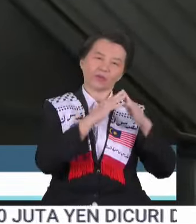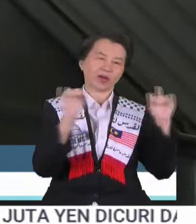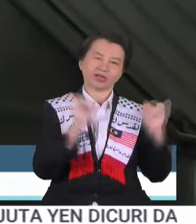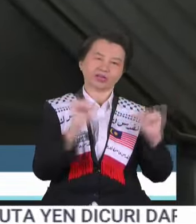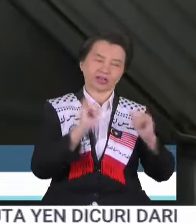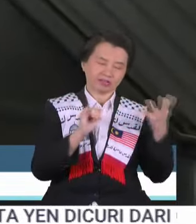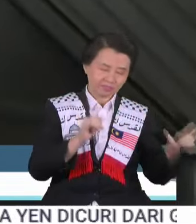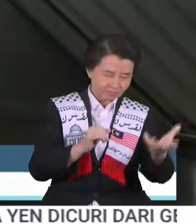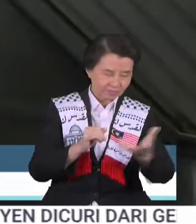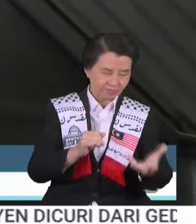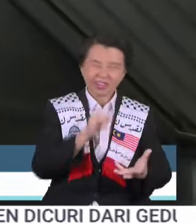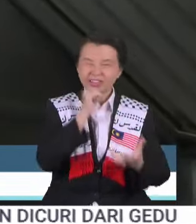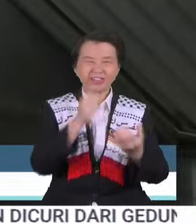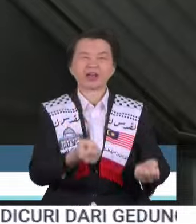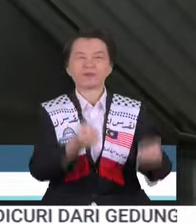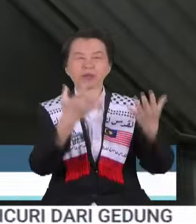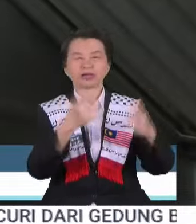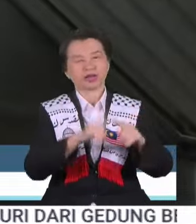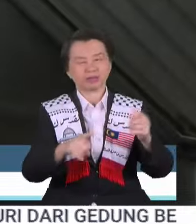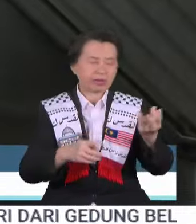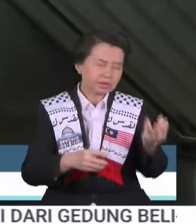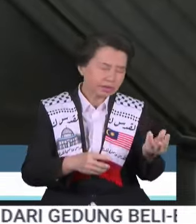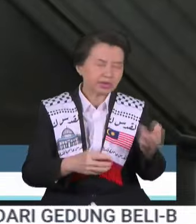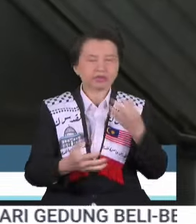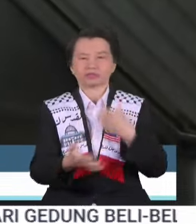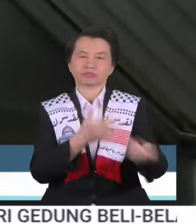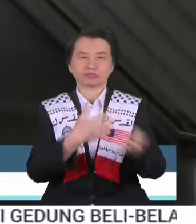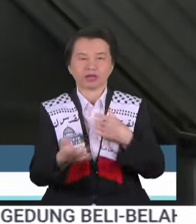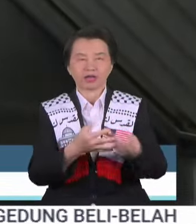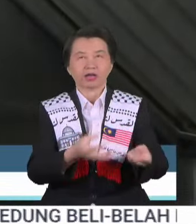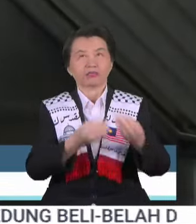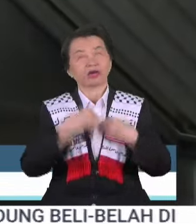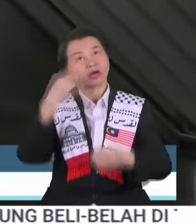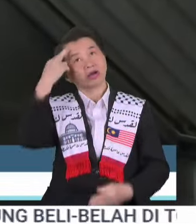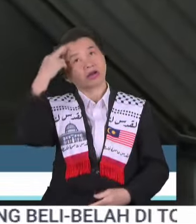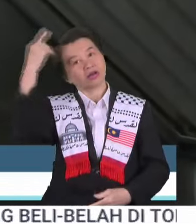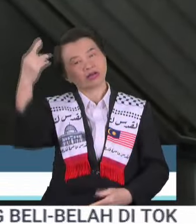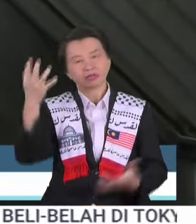walaupun tidak banyak, walaupun sikit tu dia memberi kerinduan.